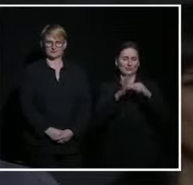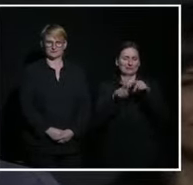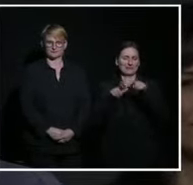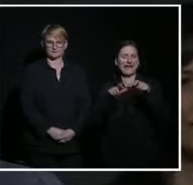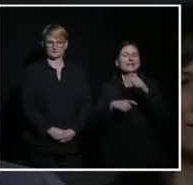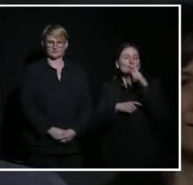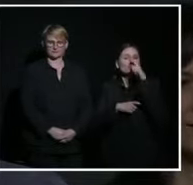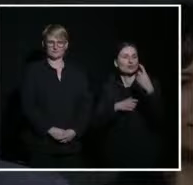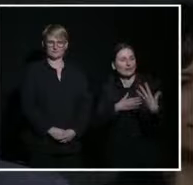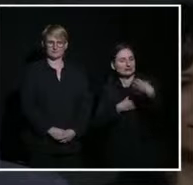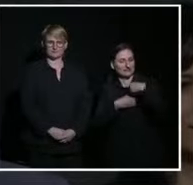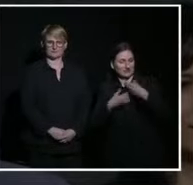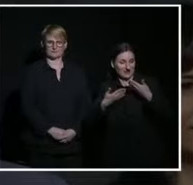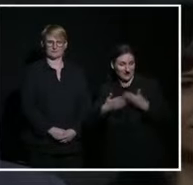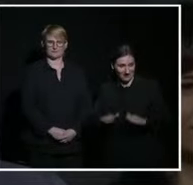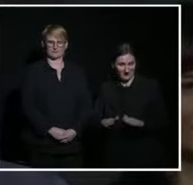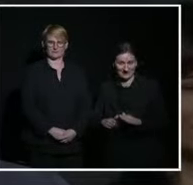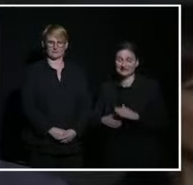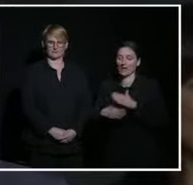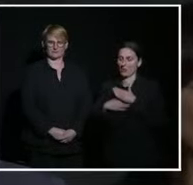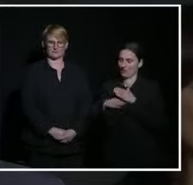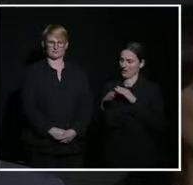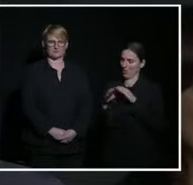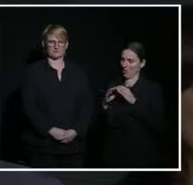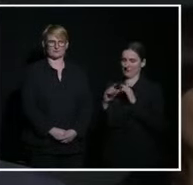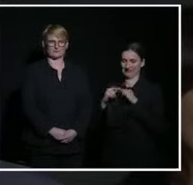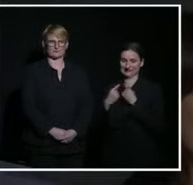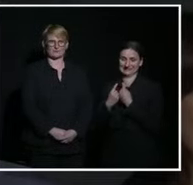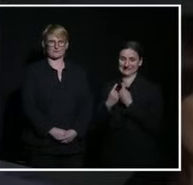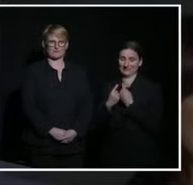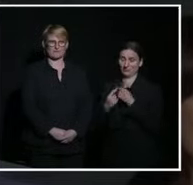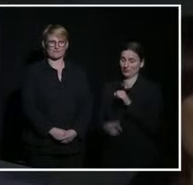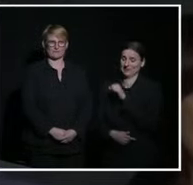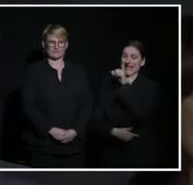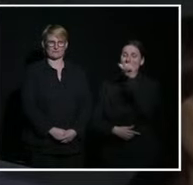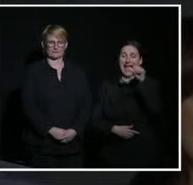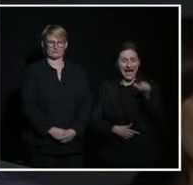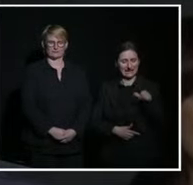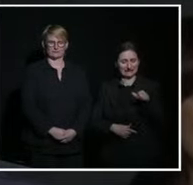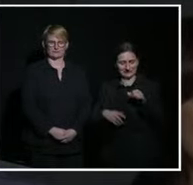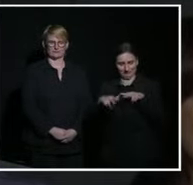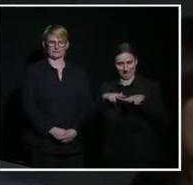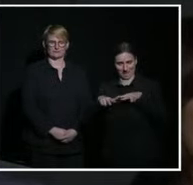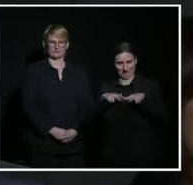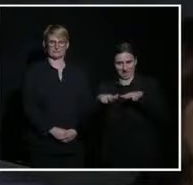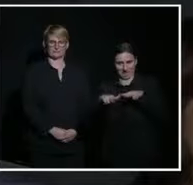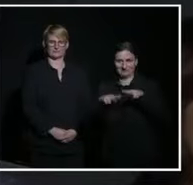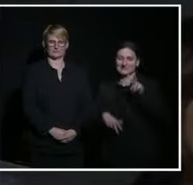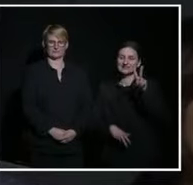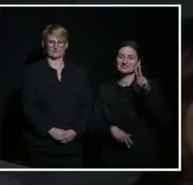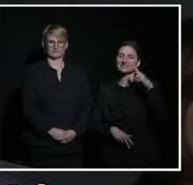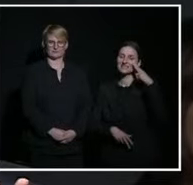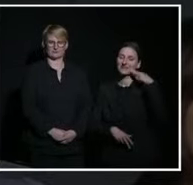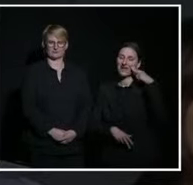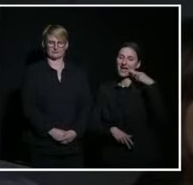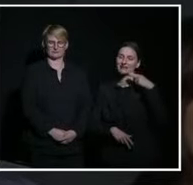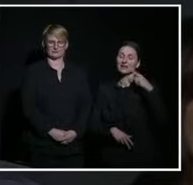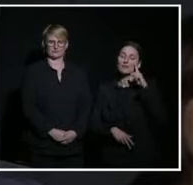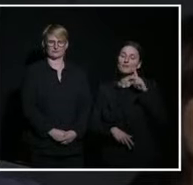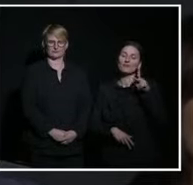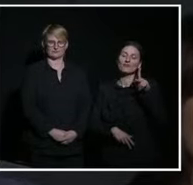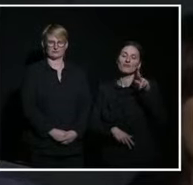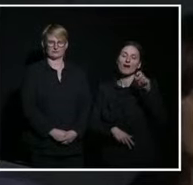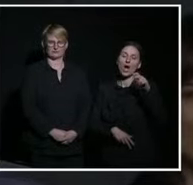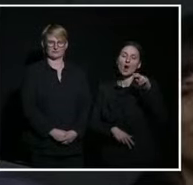Aber ganz besonders auch auf mein kleines Team, das seit einem Jahr das stemmt. Ich sage mal zwei Namen. Das ist Frau Kuttenberg